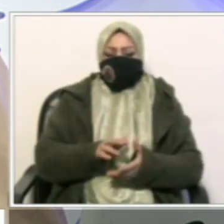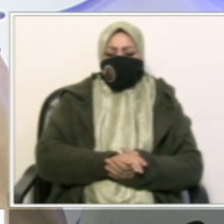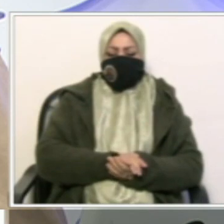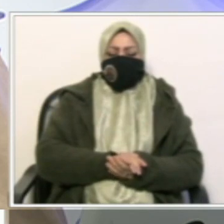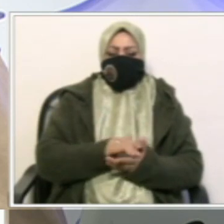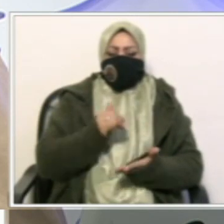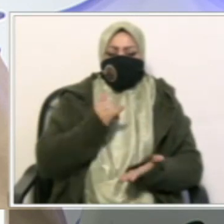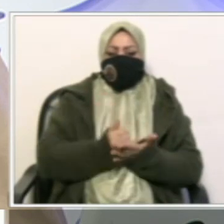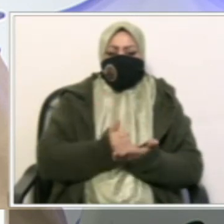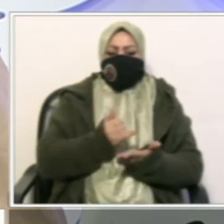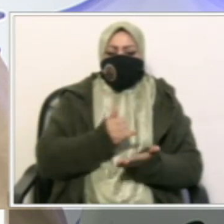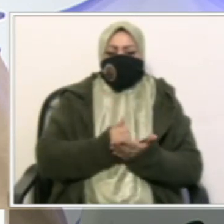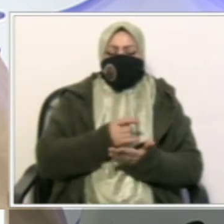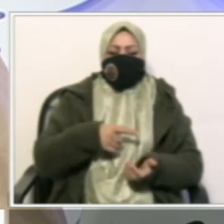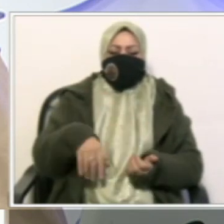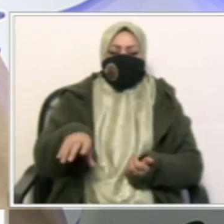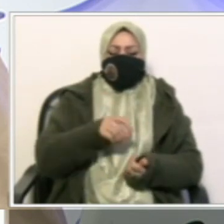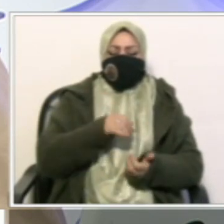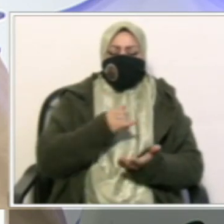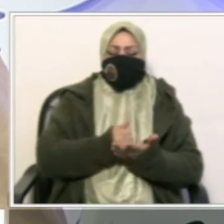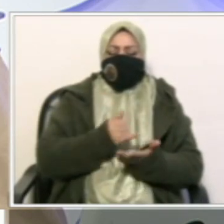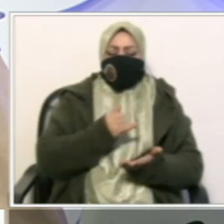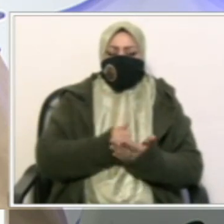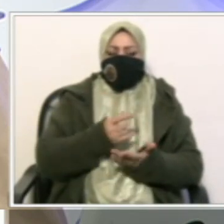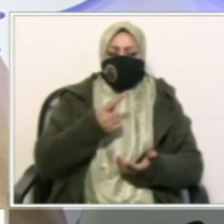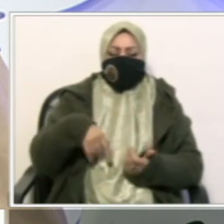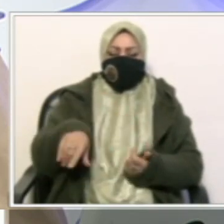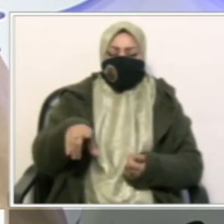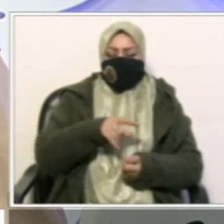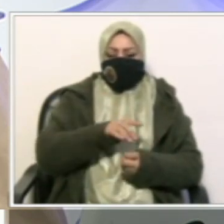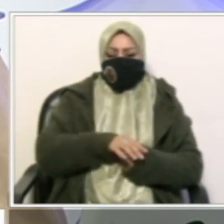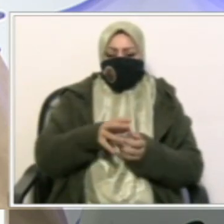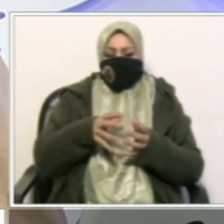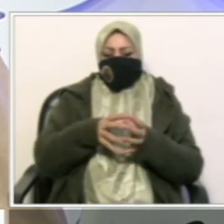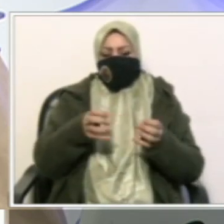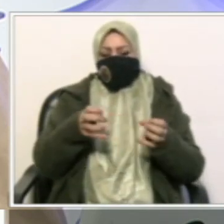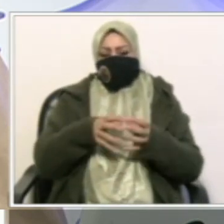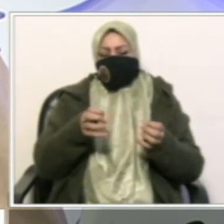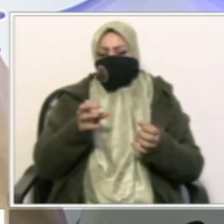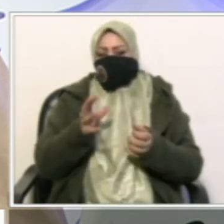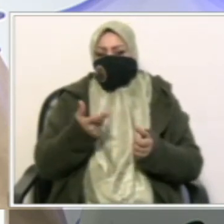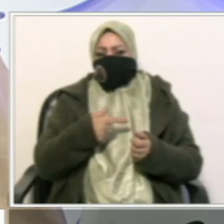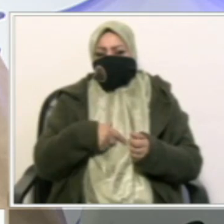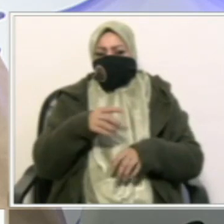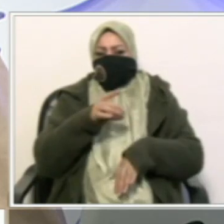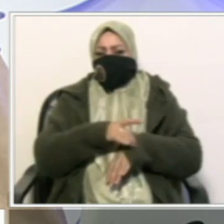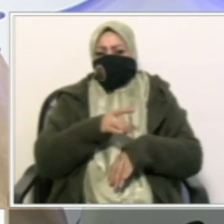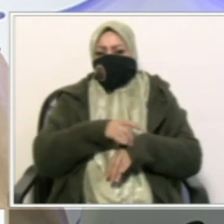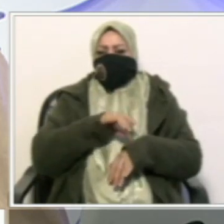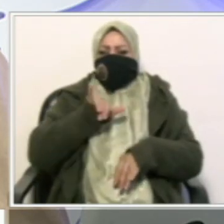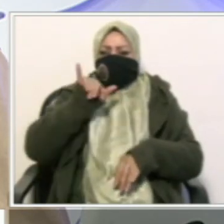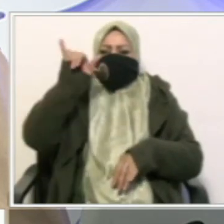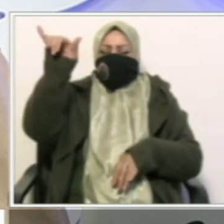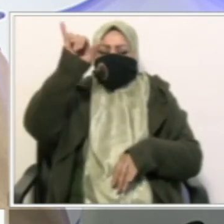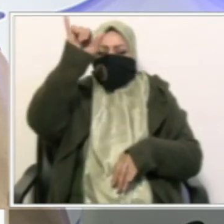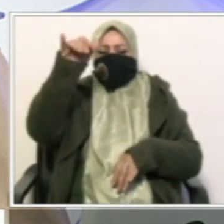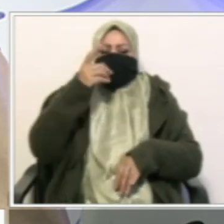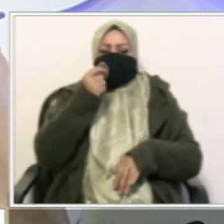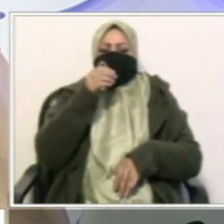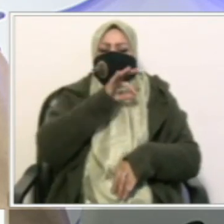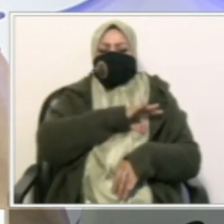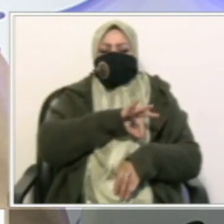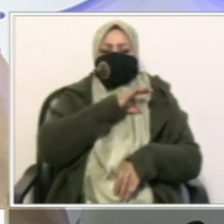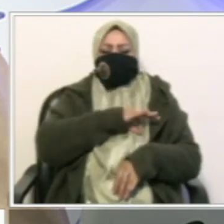غدوة توضيح لها الأمور هي لأن في نهي عن الهجرة لبلاد الكفار ومعاونتهم والله أعلم.